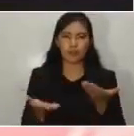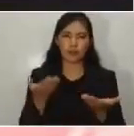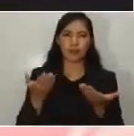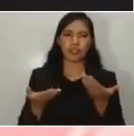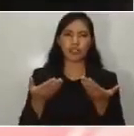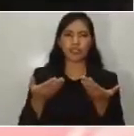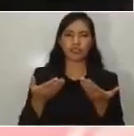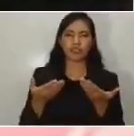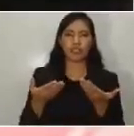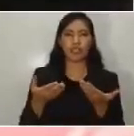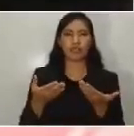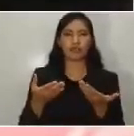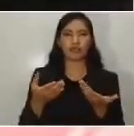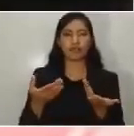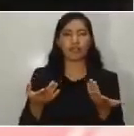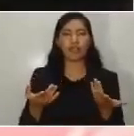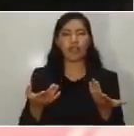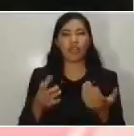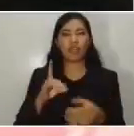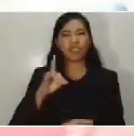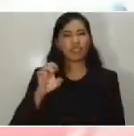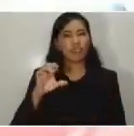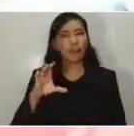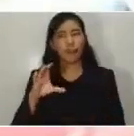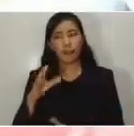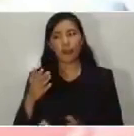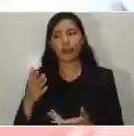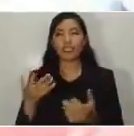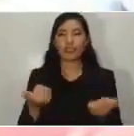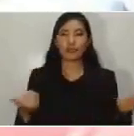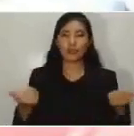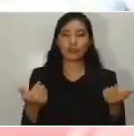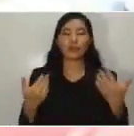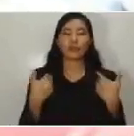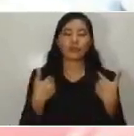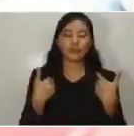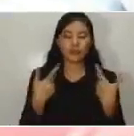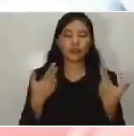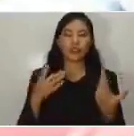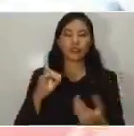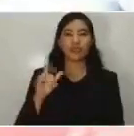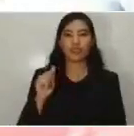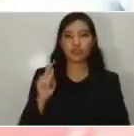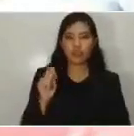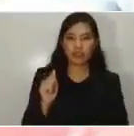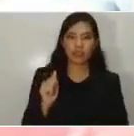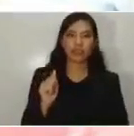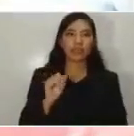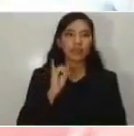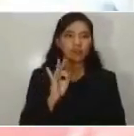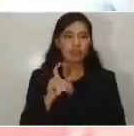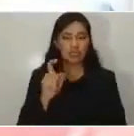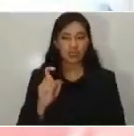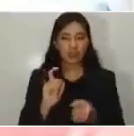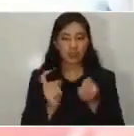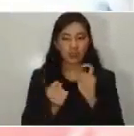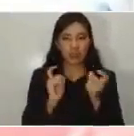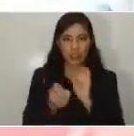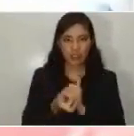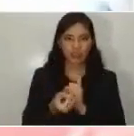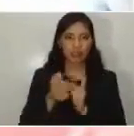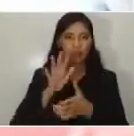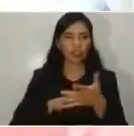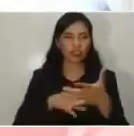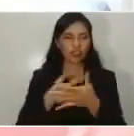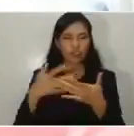EUA naman na ang mga bakuna na ito, no? Parang ang magbabago lamang naman yung dosing schedule niya. So, pakapag naman po ito